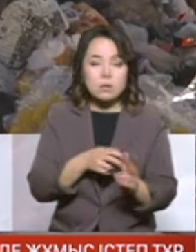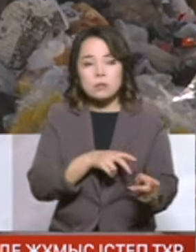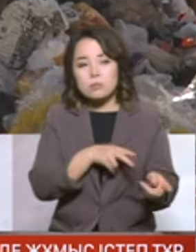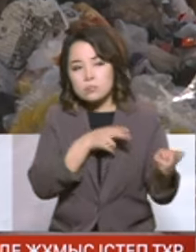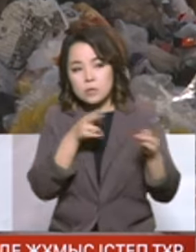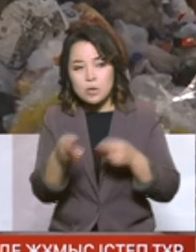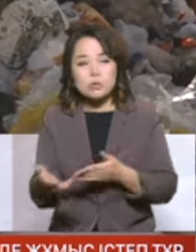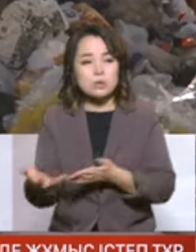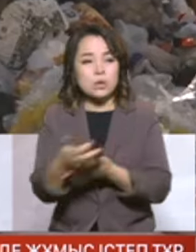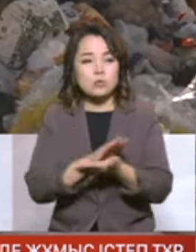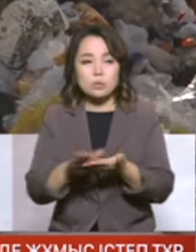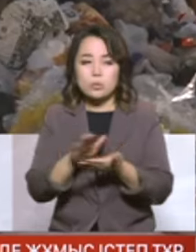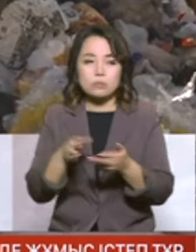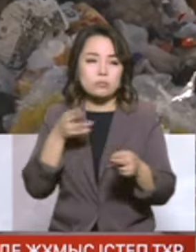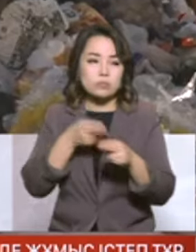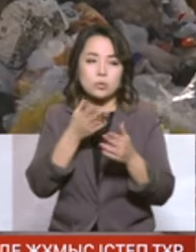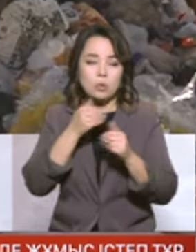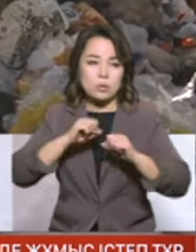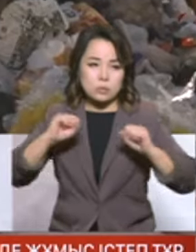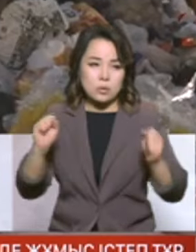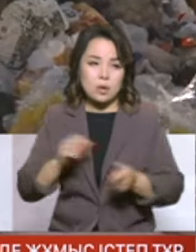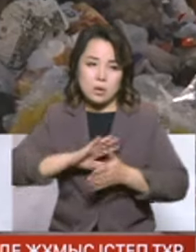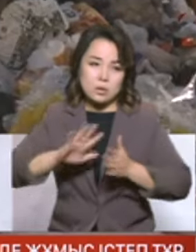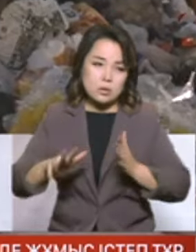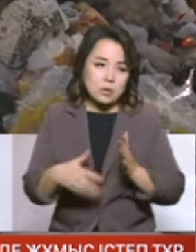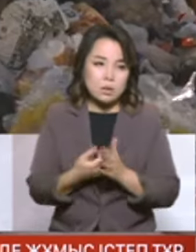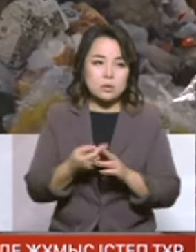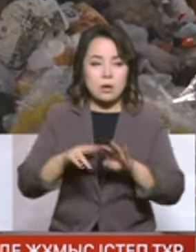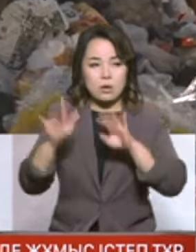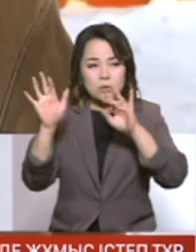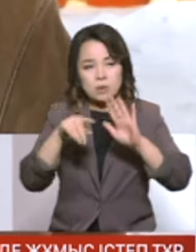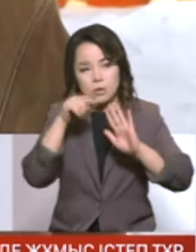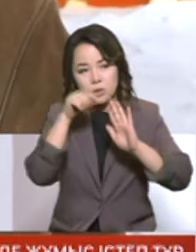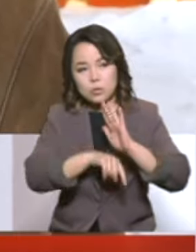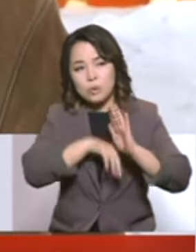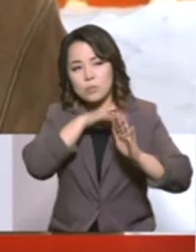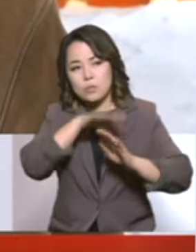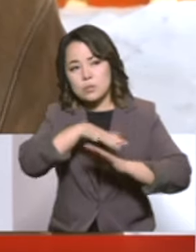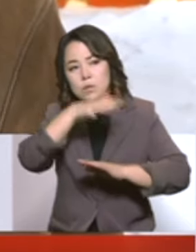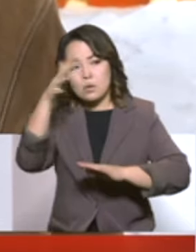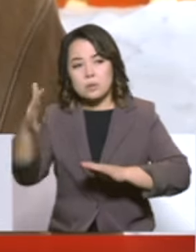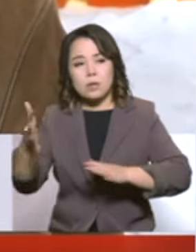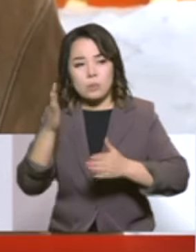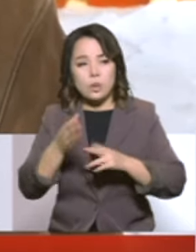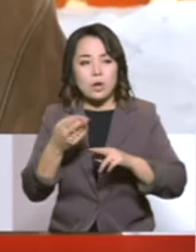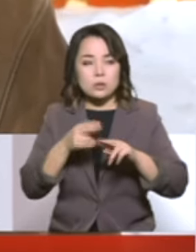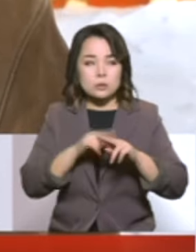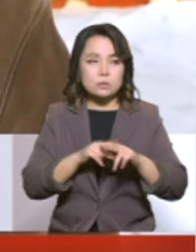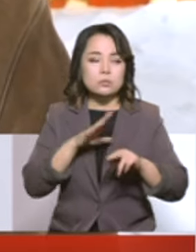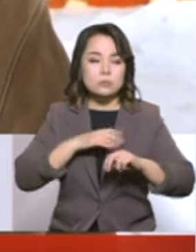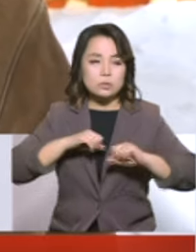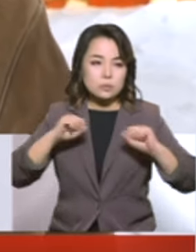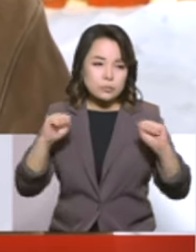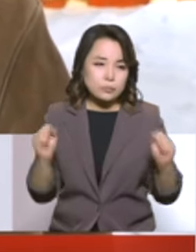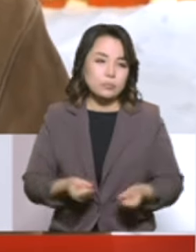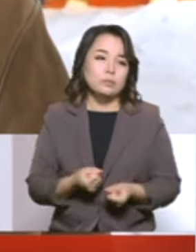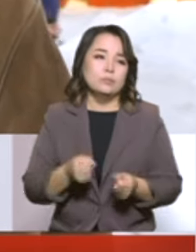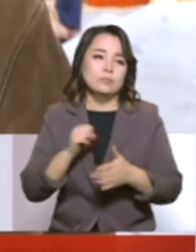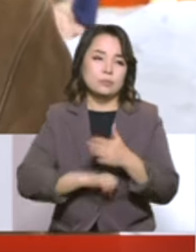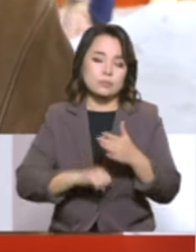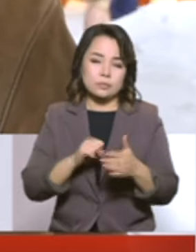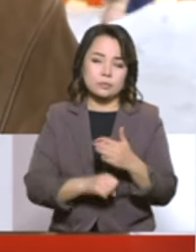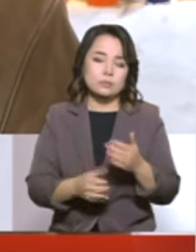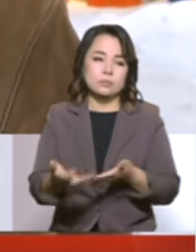шығармады. Қыстай осында жатыр, міне мына қардың асты полностью мусор болып жатыр. Задержка была связана с сильным морозом. Қоқыстың уақытылы